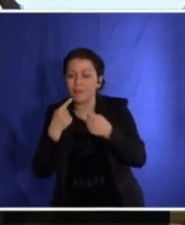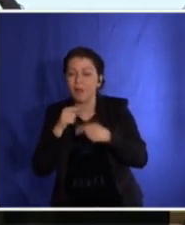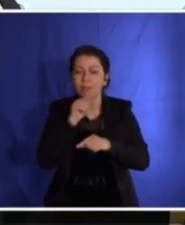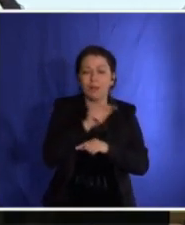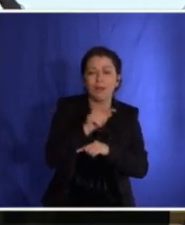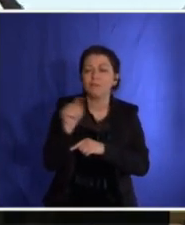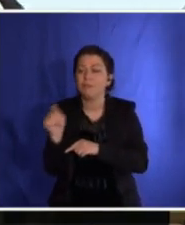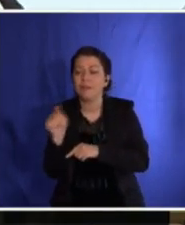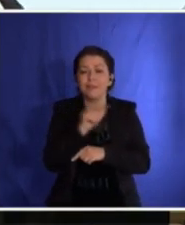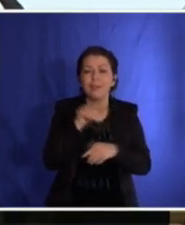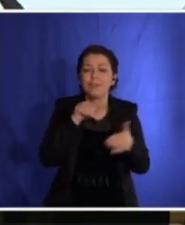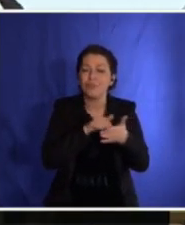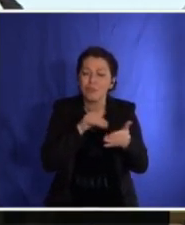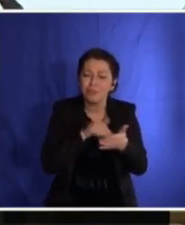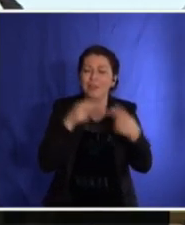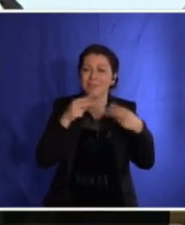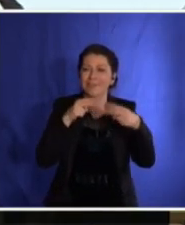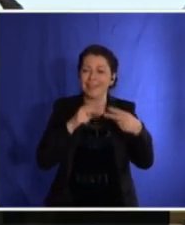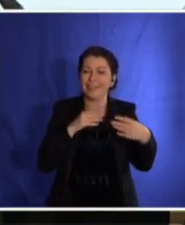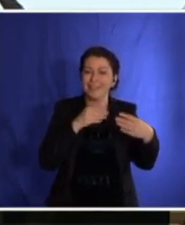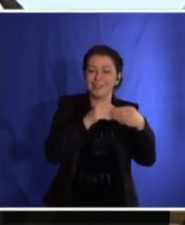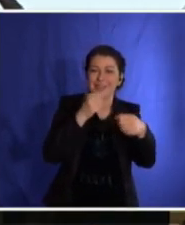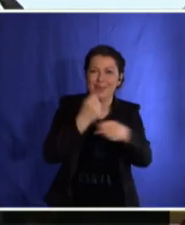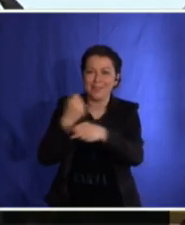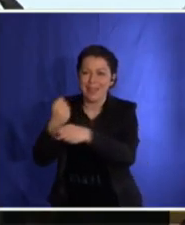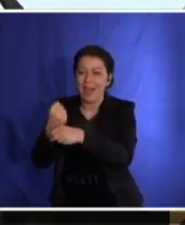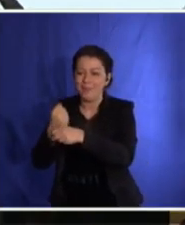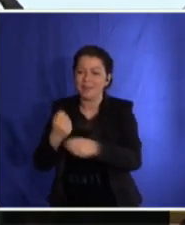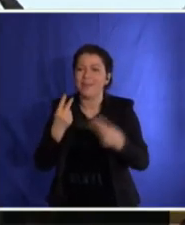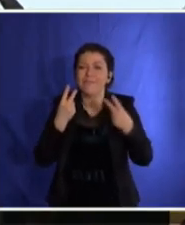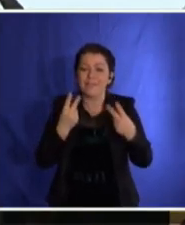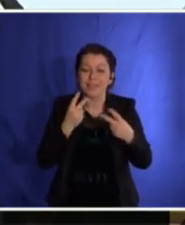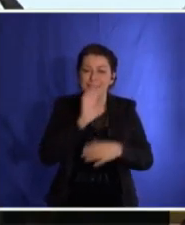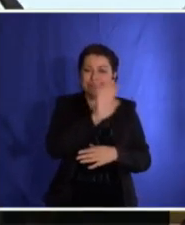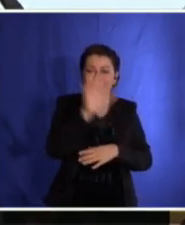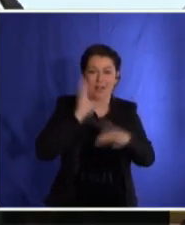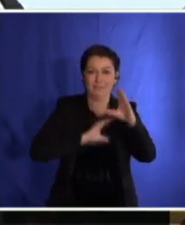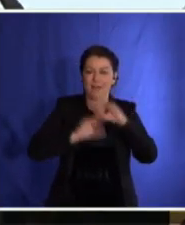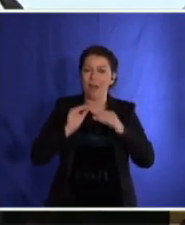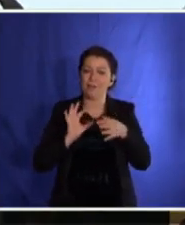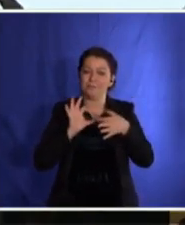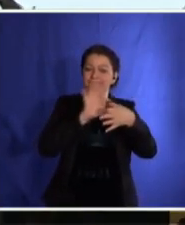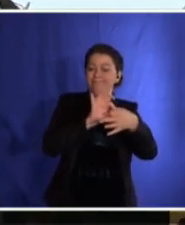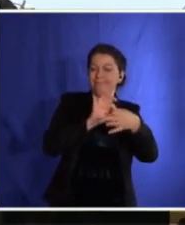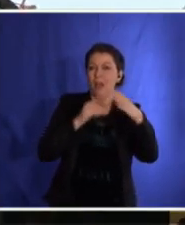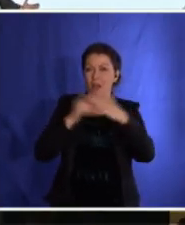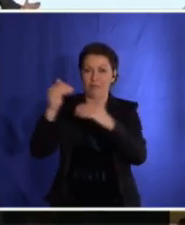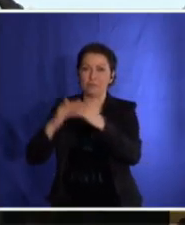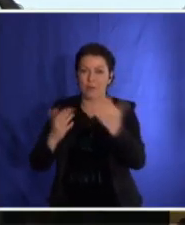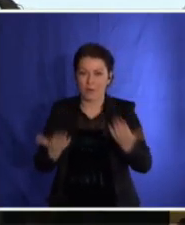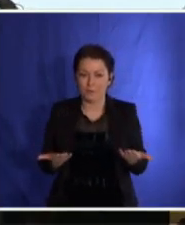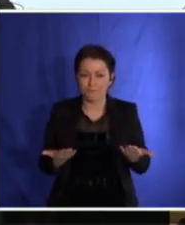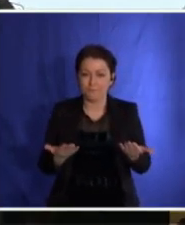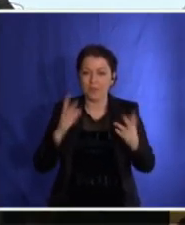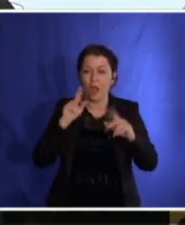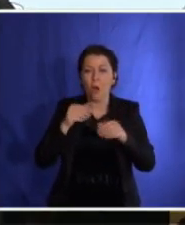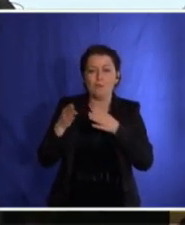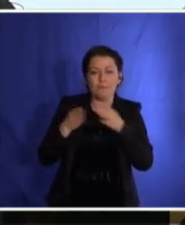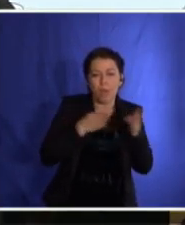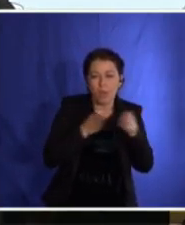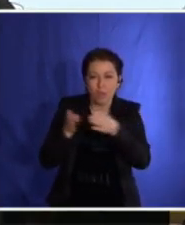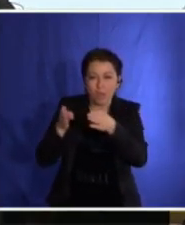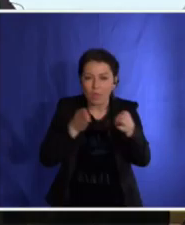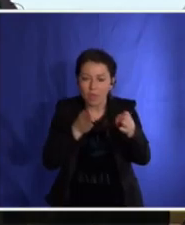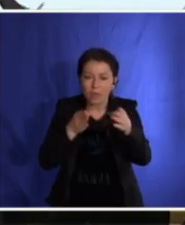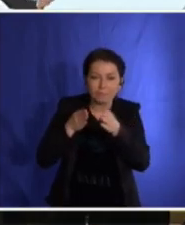dort noch zusammenarbeiten, wird wichtig sein, auf die Erfahrungen auch aufzubauen. Und ich rede ja von Weichenstellungen. Und